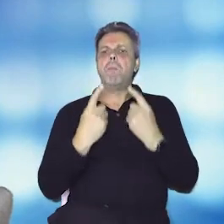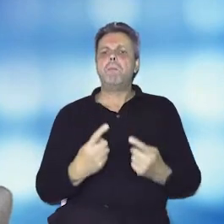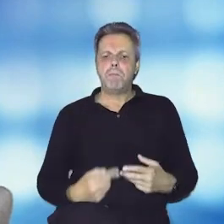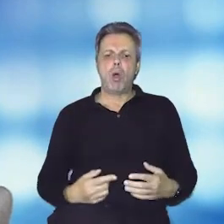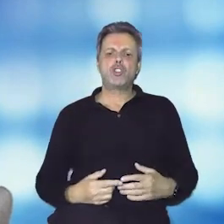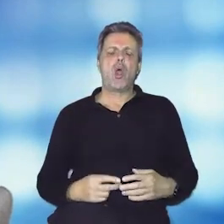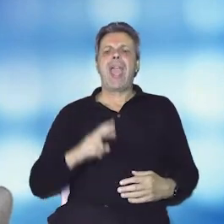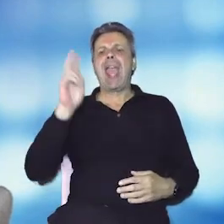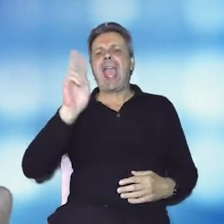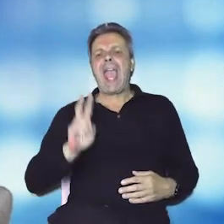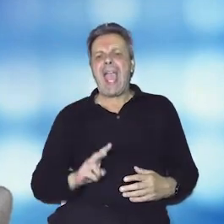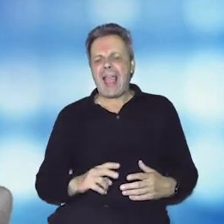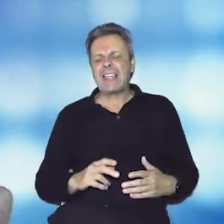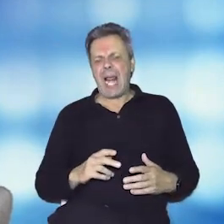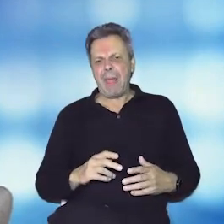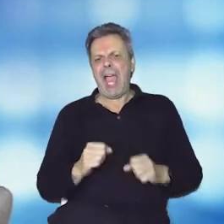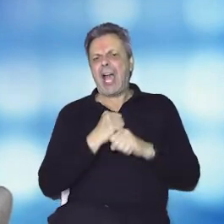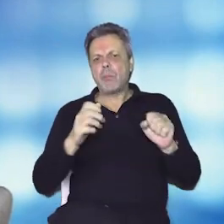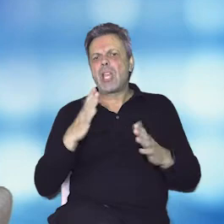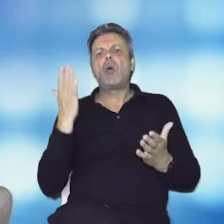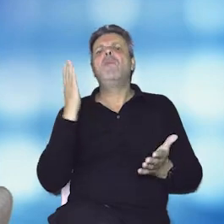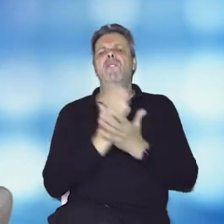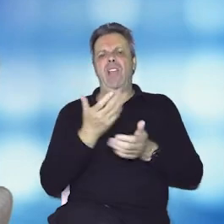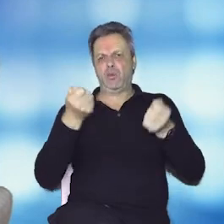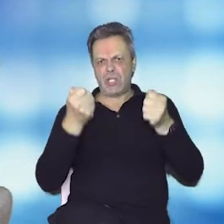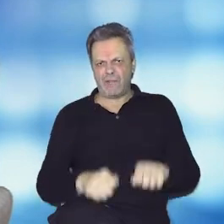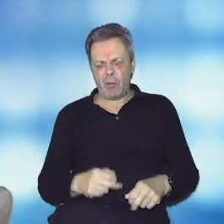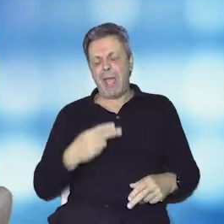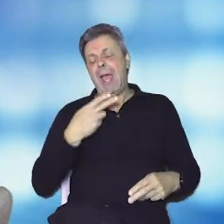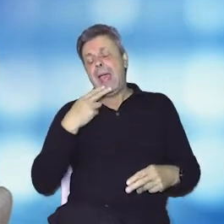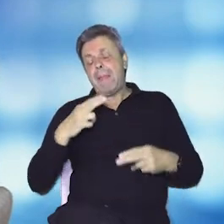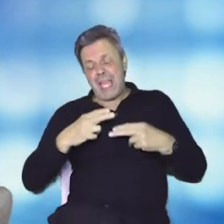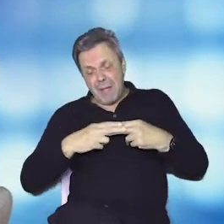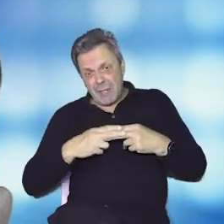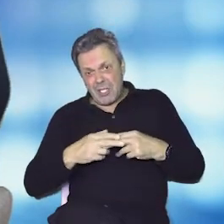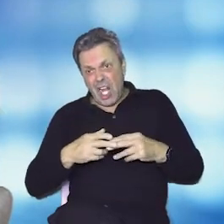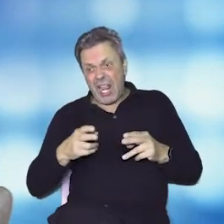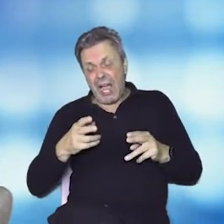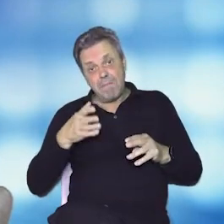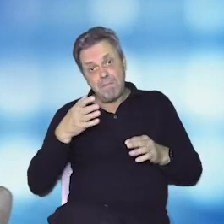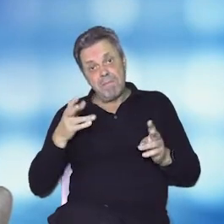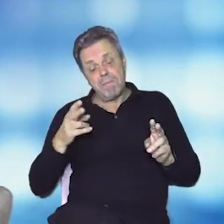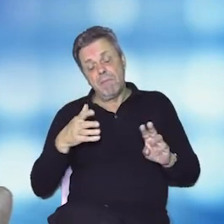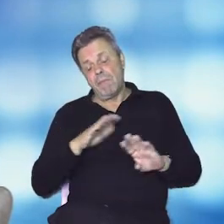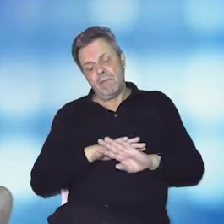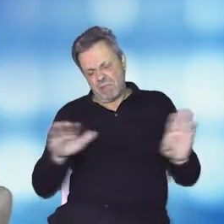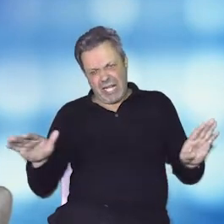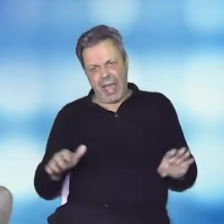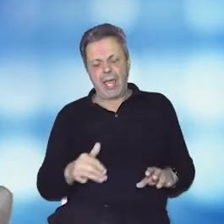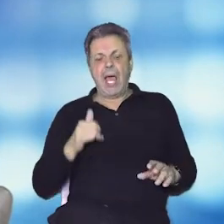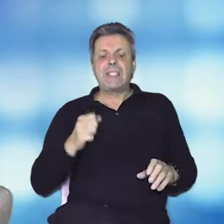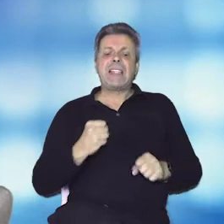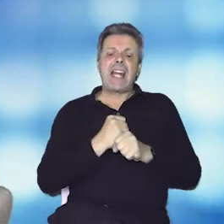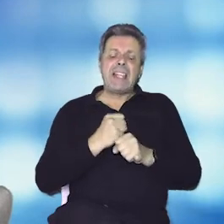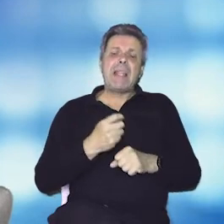već elektrane koje su zatvorene, nekima se približava kraj vijeka trajanja, pa sada rade na tome da bi